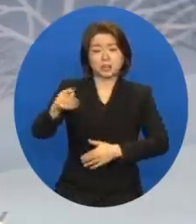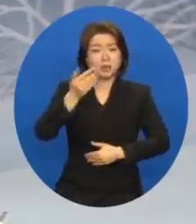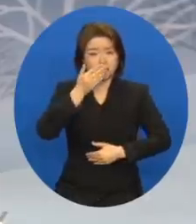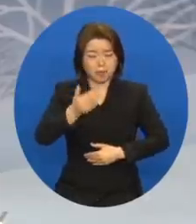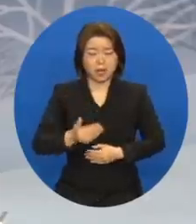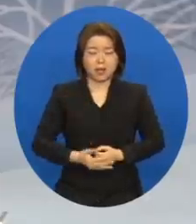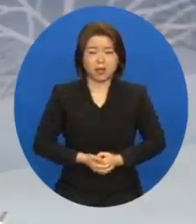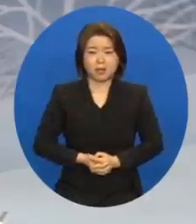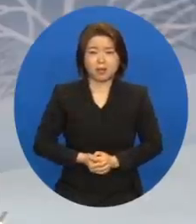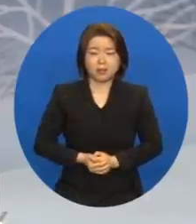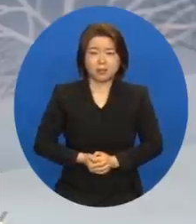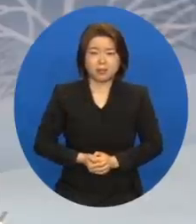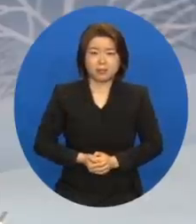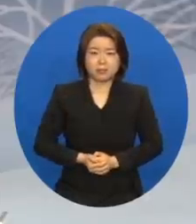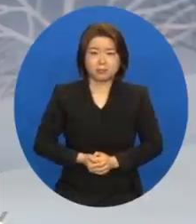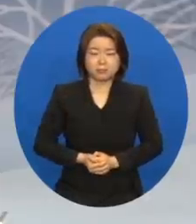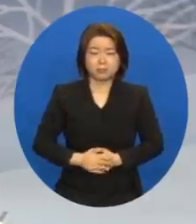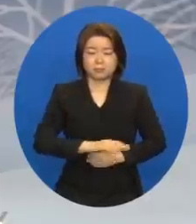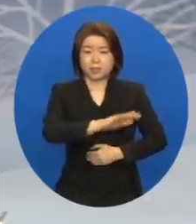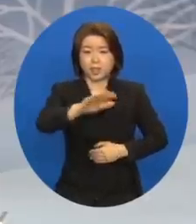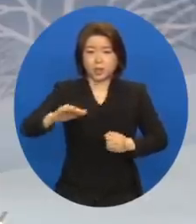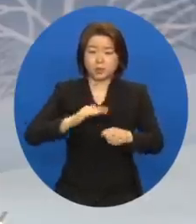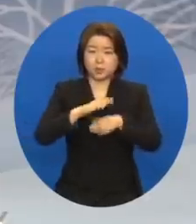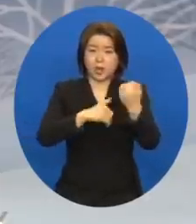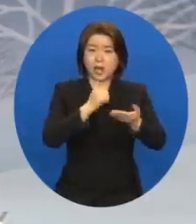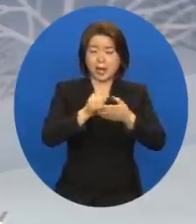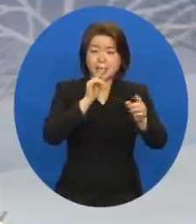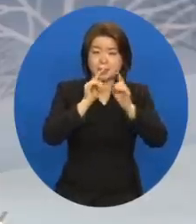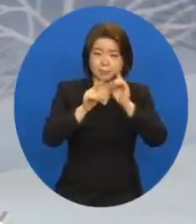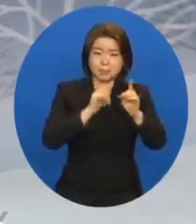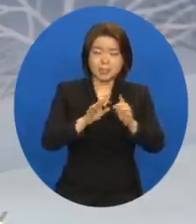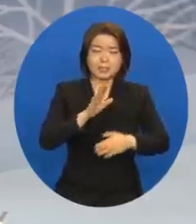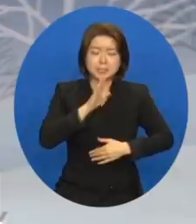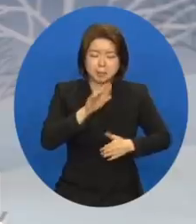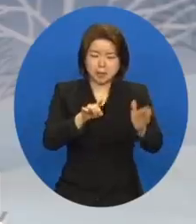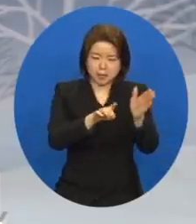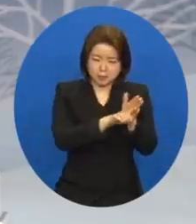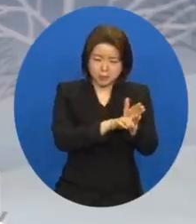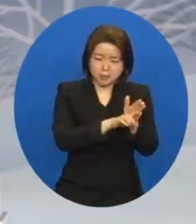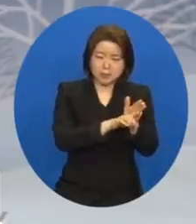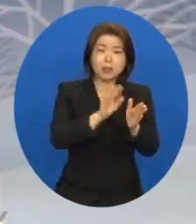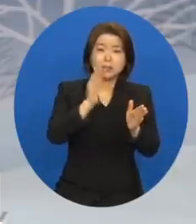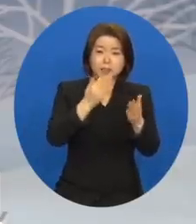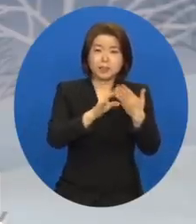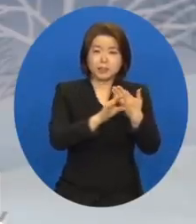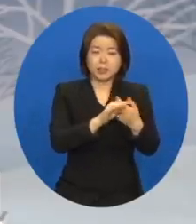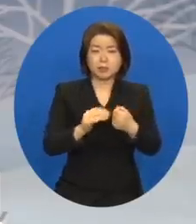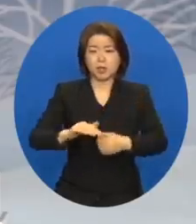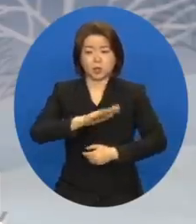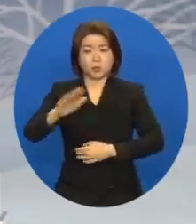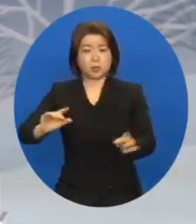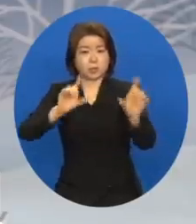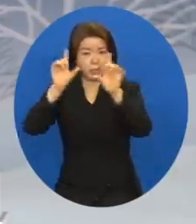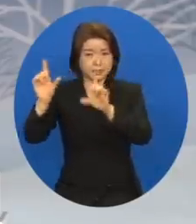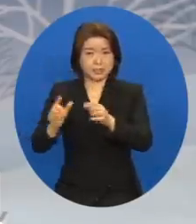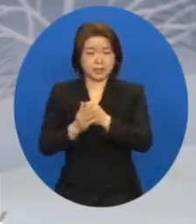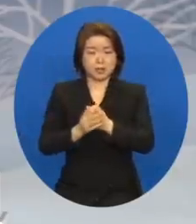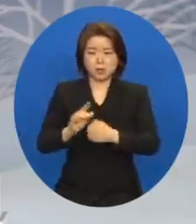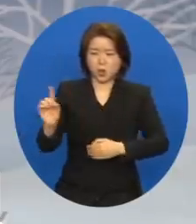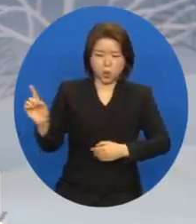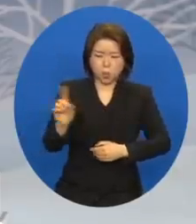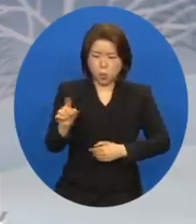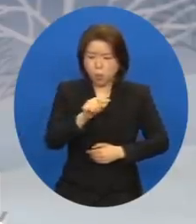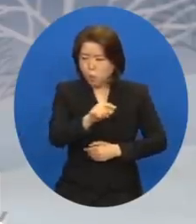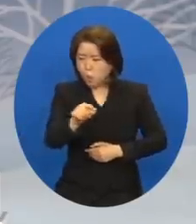것입니다. 우리가 하나님의 말씀을 정말 믿게 되면 우리의 삶은 그 어느